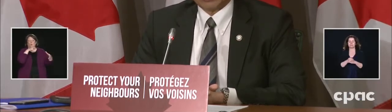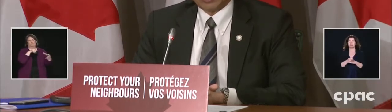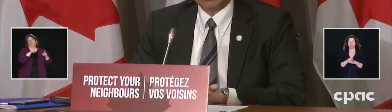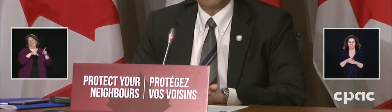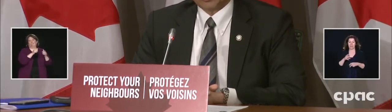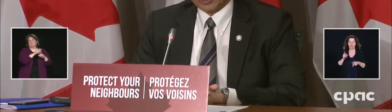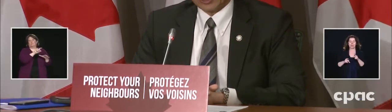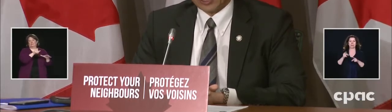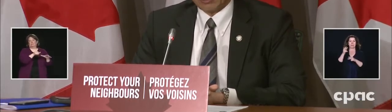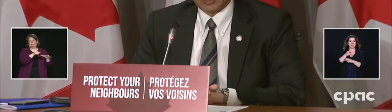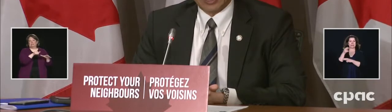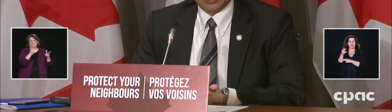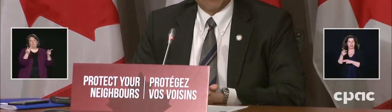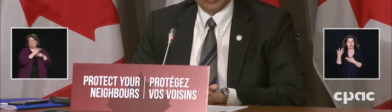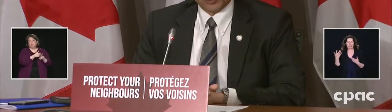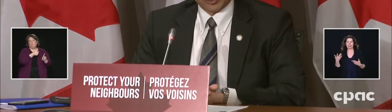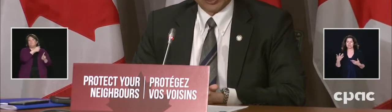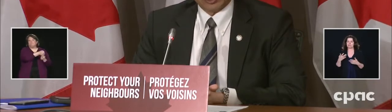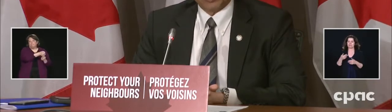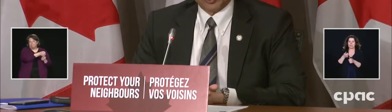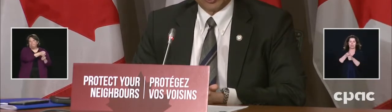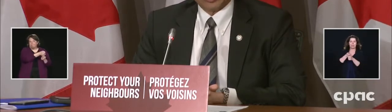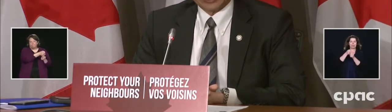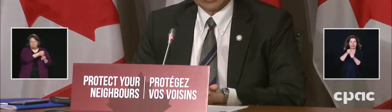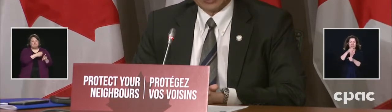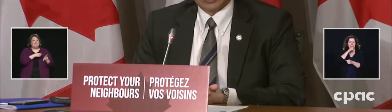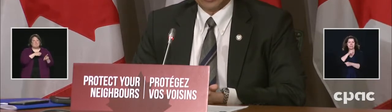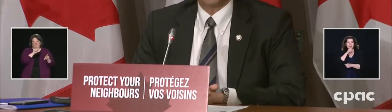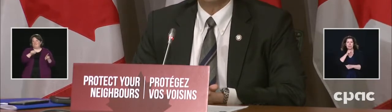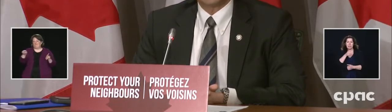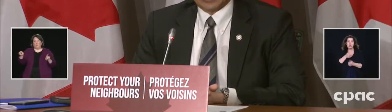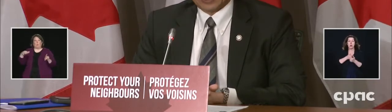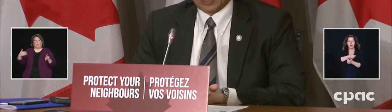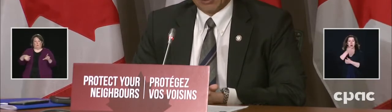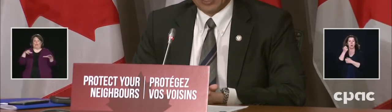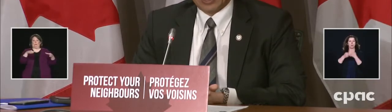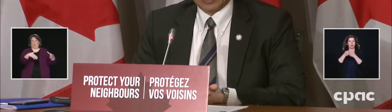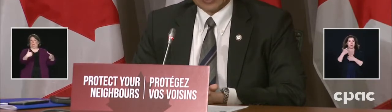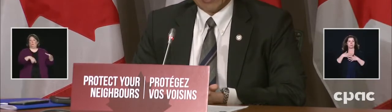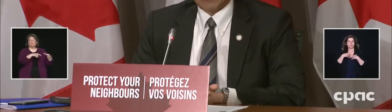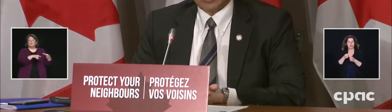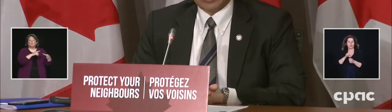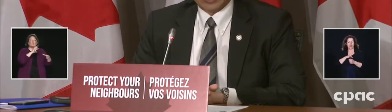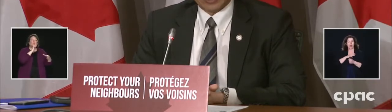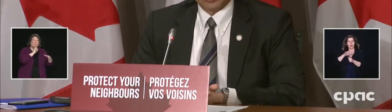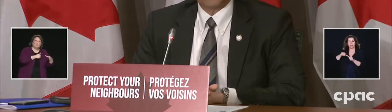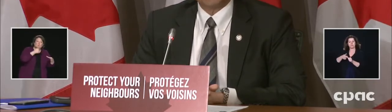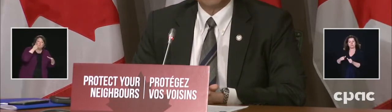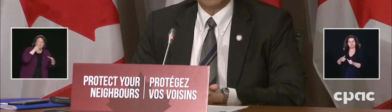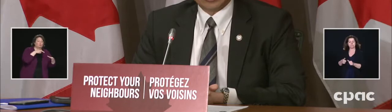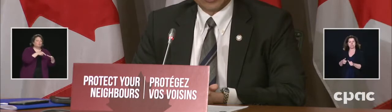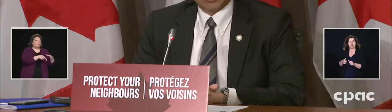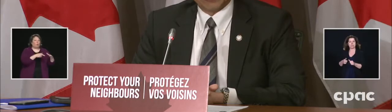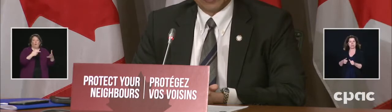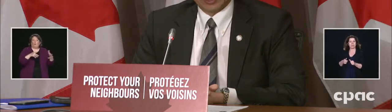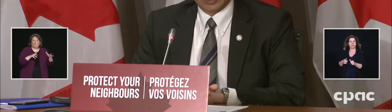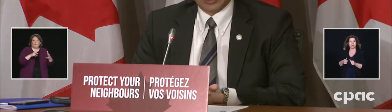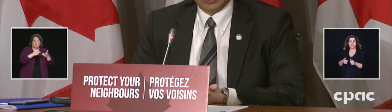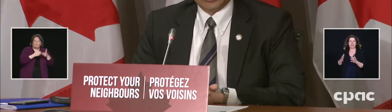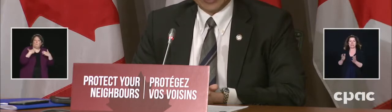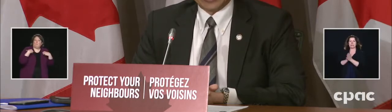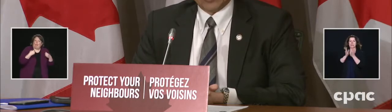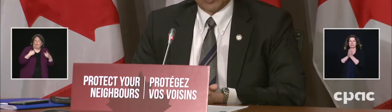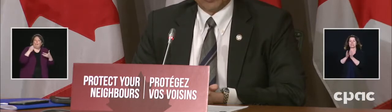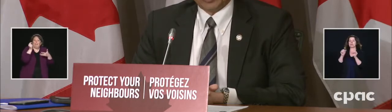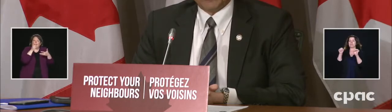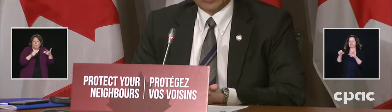problèmes de santé sous-jacents les fait courir de plus grands risques de complications graves liées à la COVID-19.